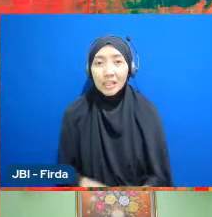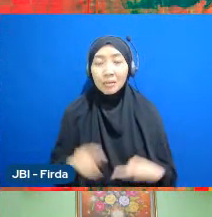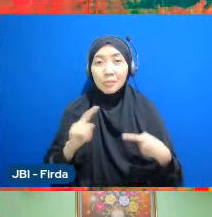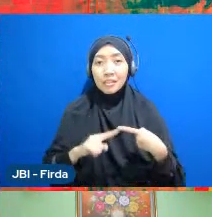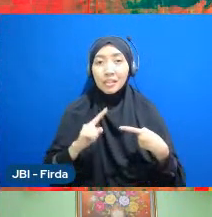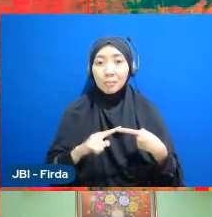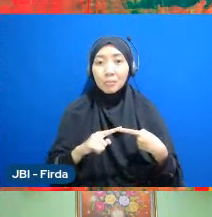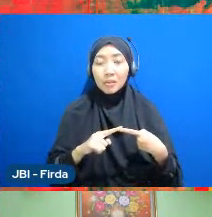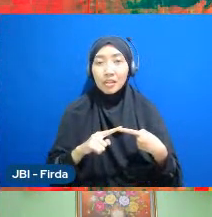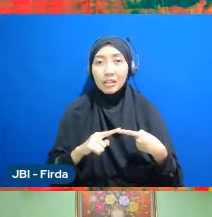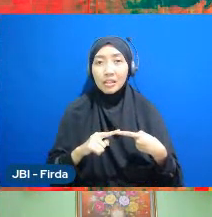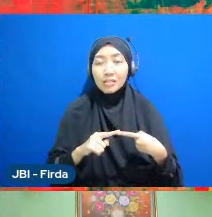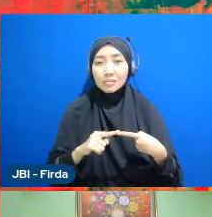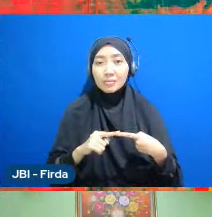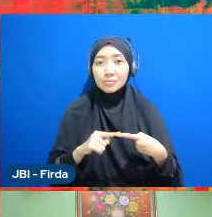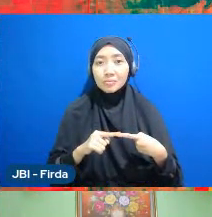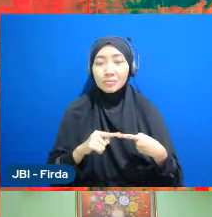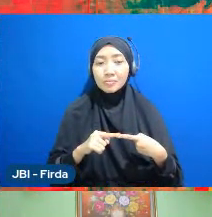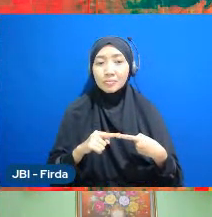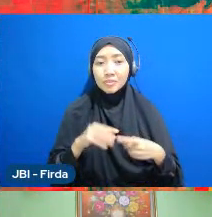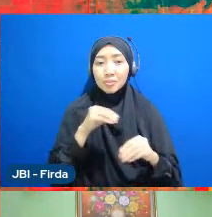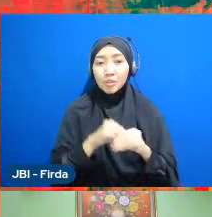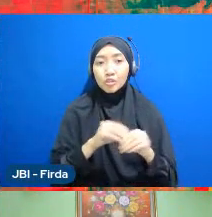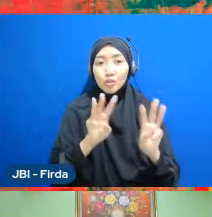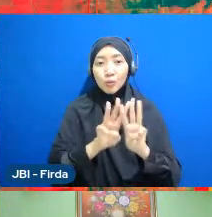kunjungi kembali